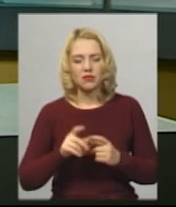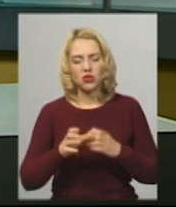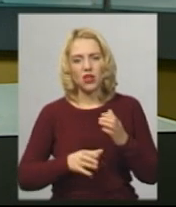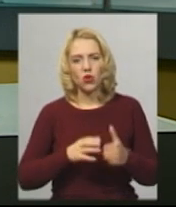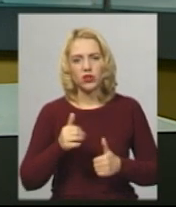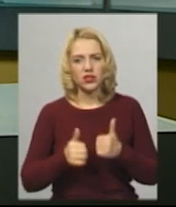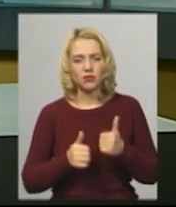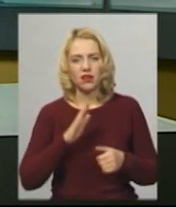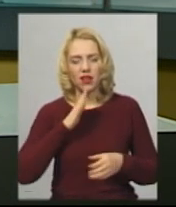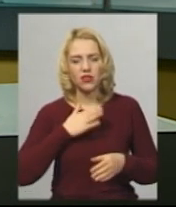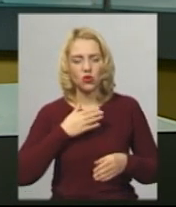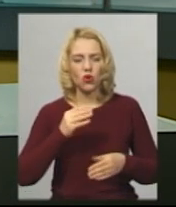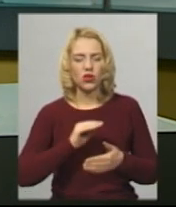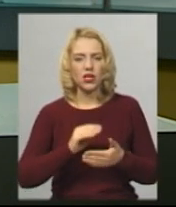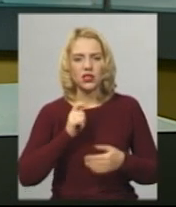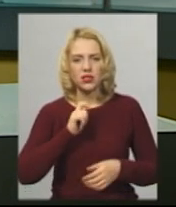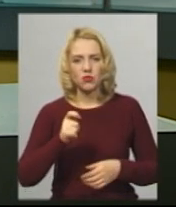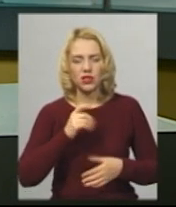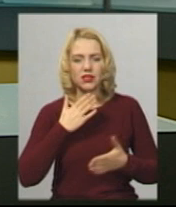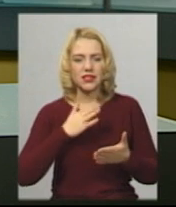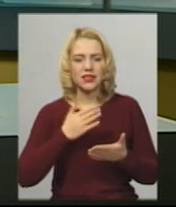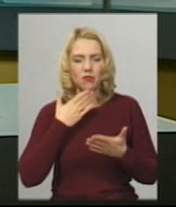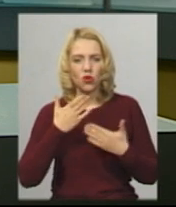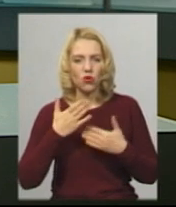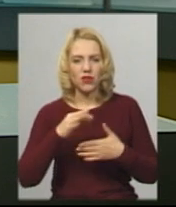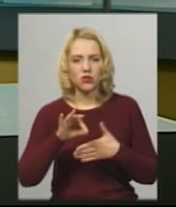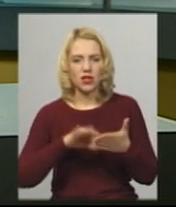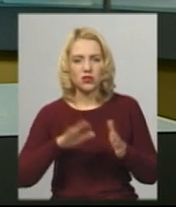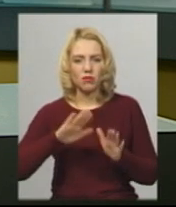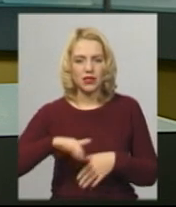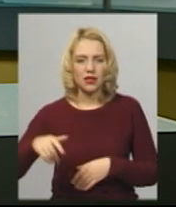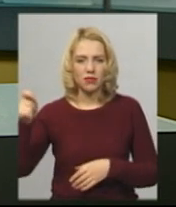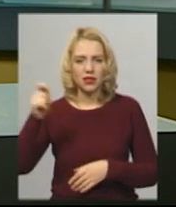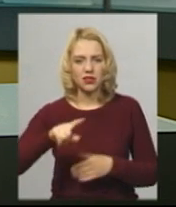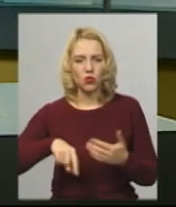Наш кореспондент спілкувався з спортсменами одразу після їхнього приїзду в Хмельницький.